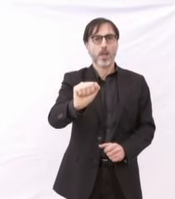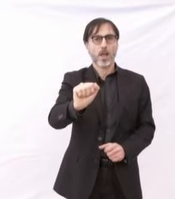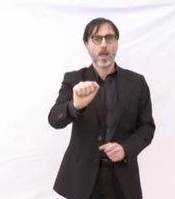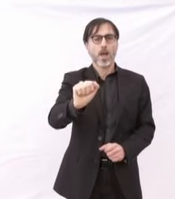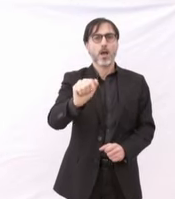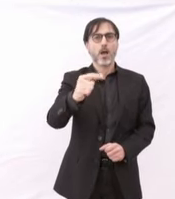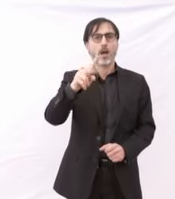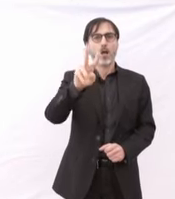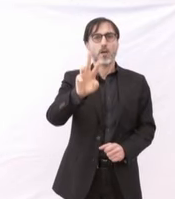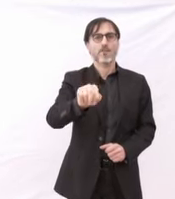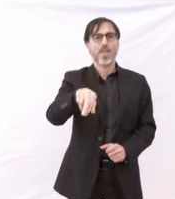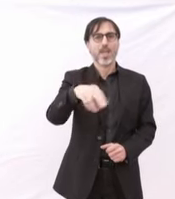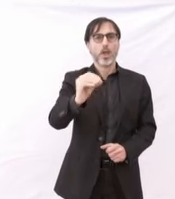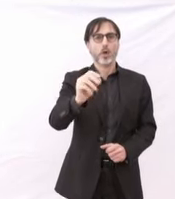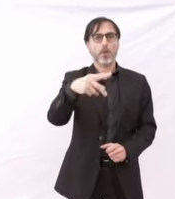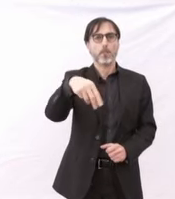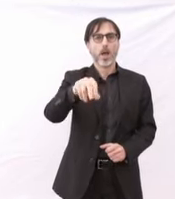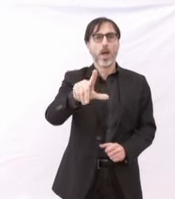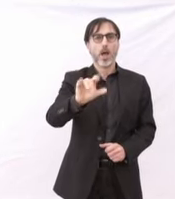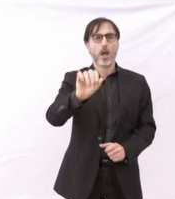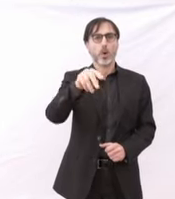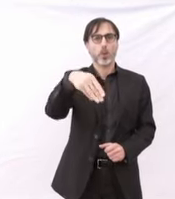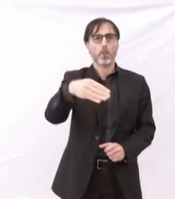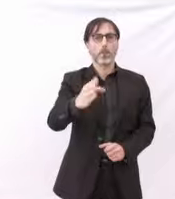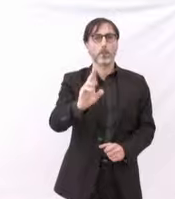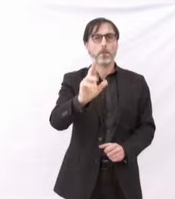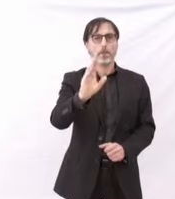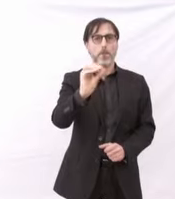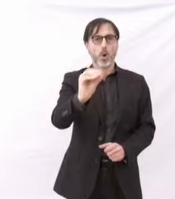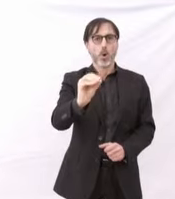Giuseppe Vero Palumbo,